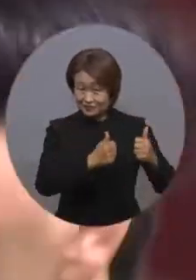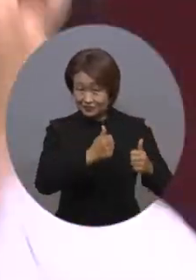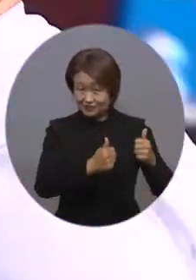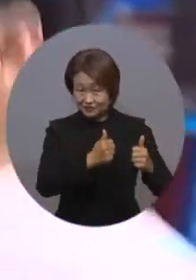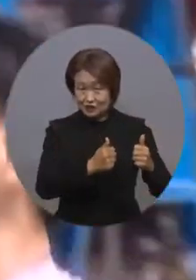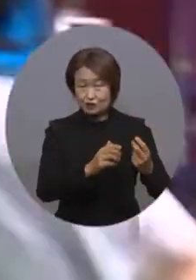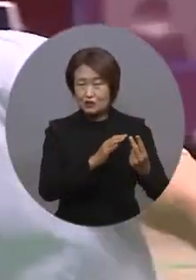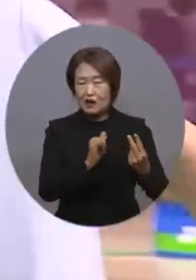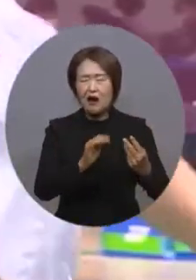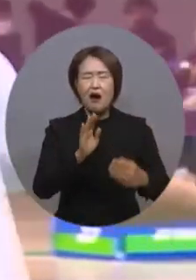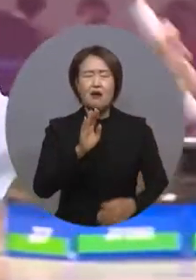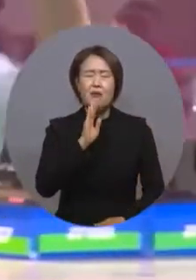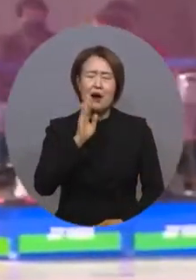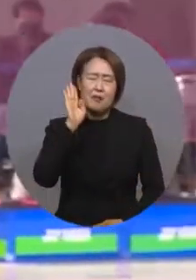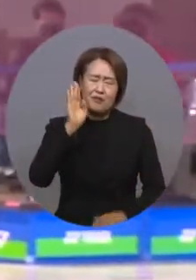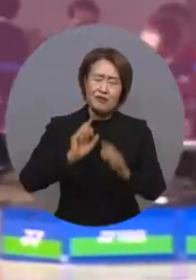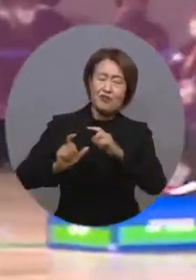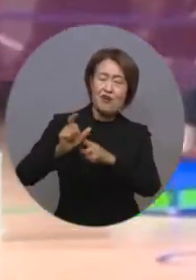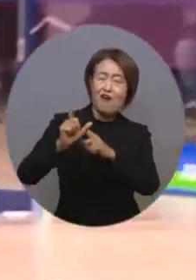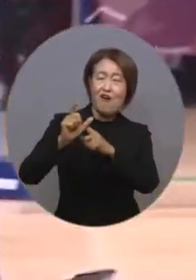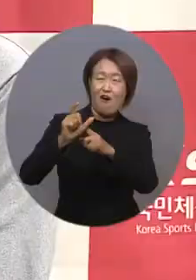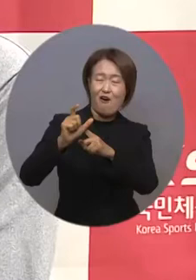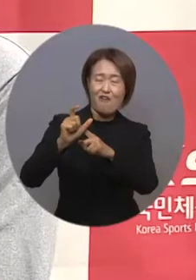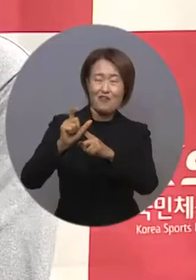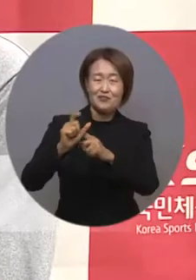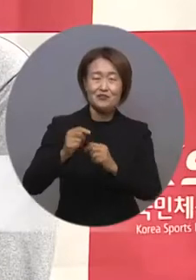이들의 꿈은 더 높은 곳을 바라보고 있습니다.